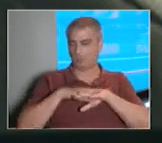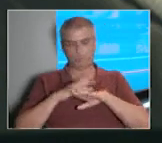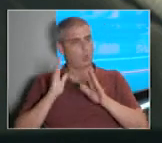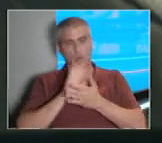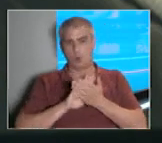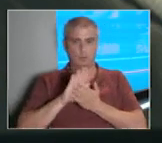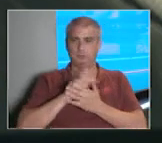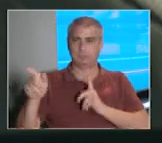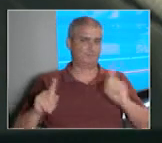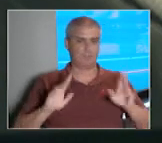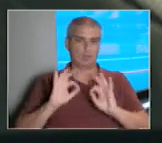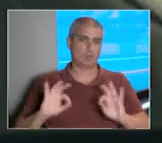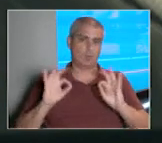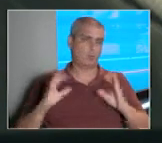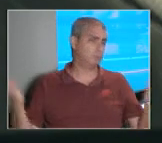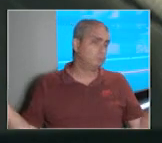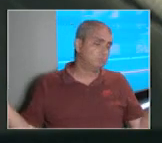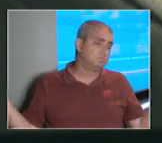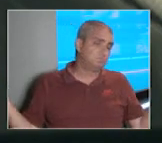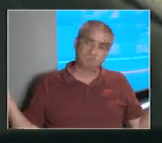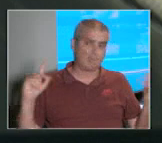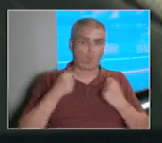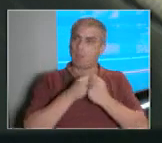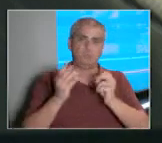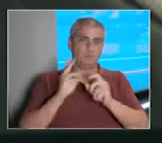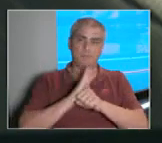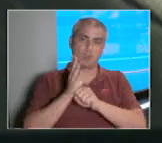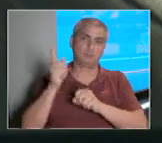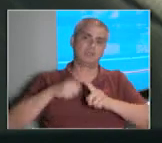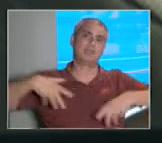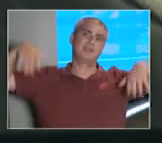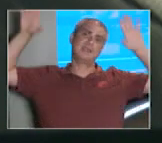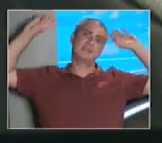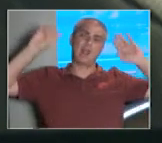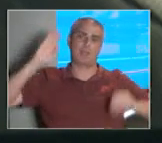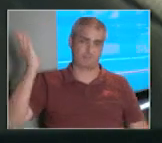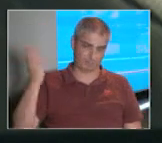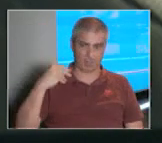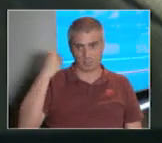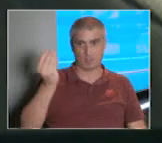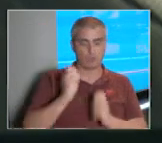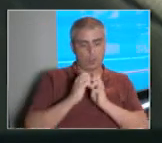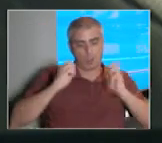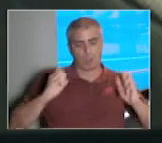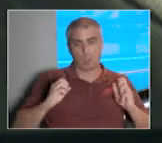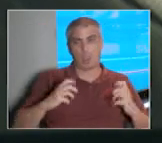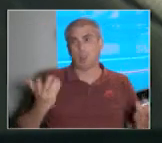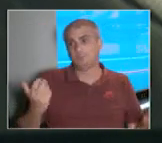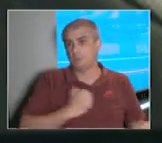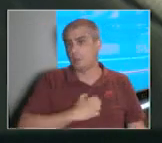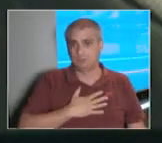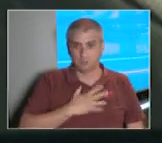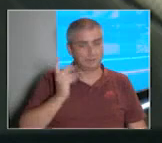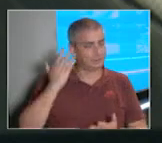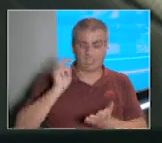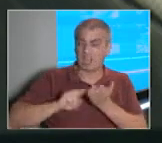אחדות, לא פיוס, ולא מתמודדות עם הקורונה. זה כניעה לנתניהו, נותנים לו ערכת חיים, לצערי, הוא היה